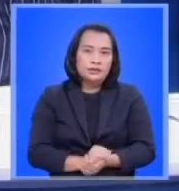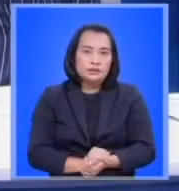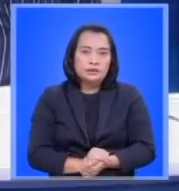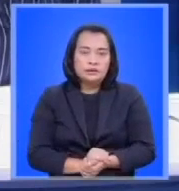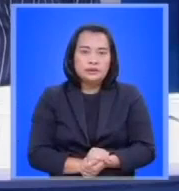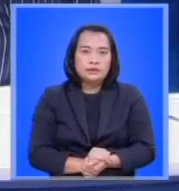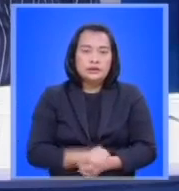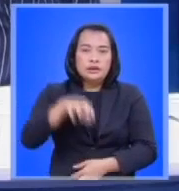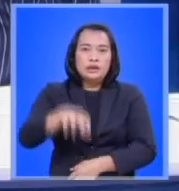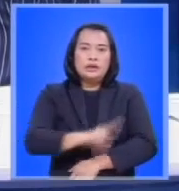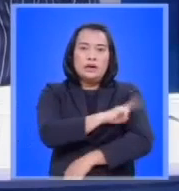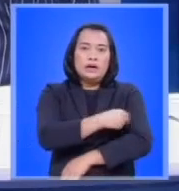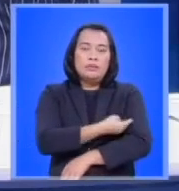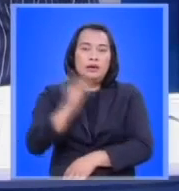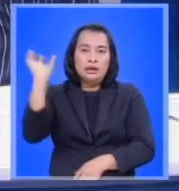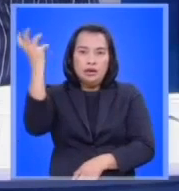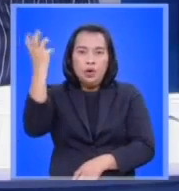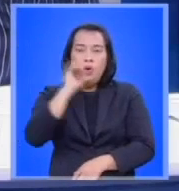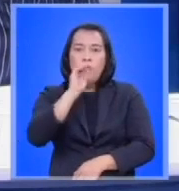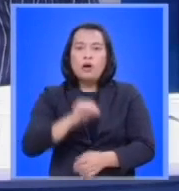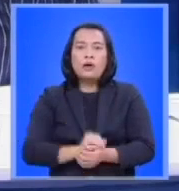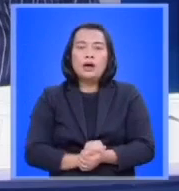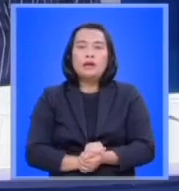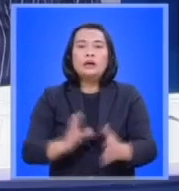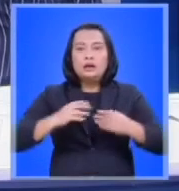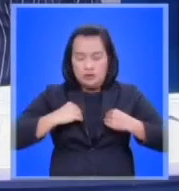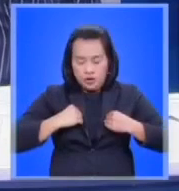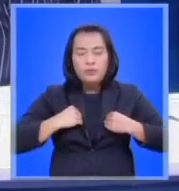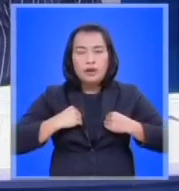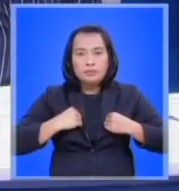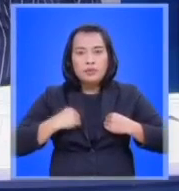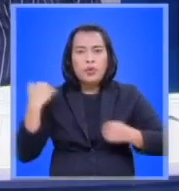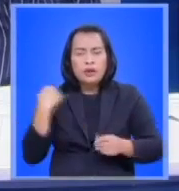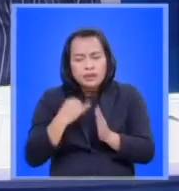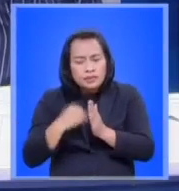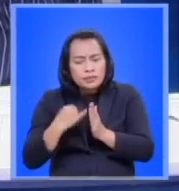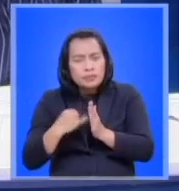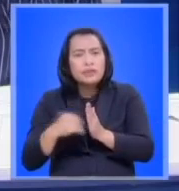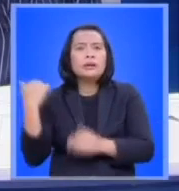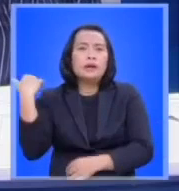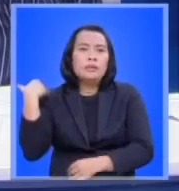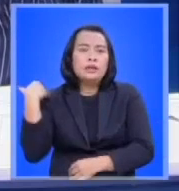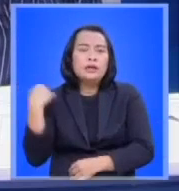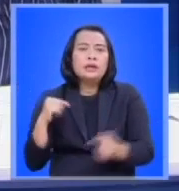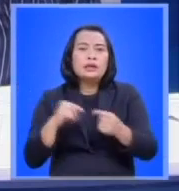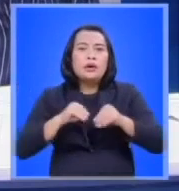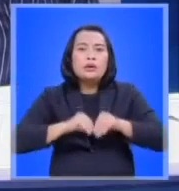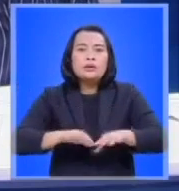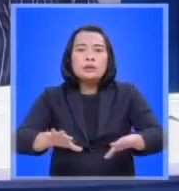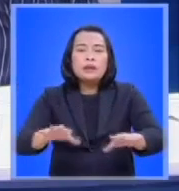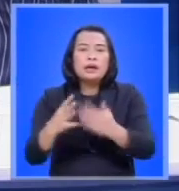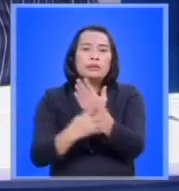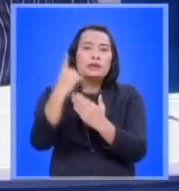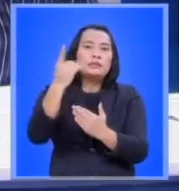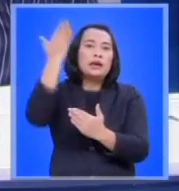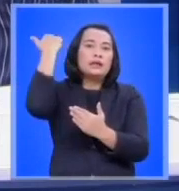นใจขององค์การอนามัยโลกออกมายอมรับนะคะว่ามีความผิดพลาดอยู่เหมือนกันสำหรับการที่ประกาศเอาไว้เมื่อสัปดาห์ที่แล้วว่าเหตุ